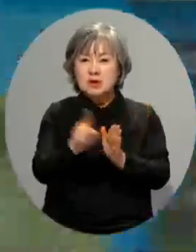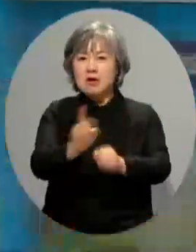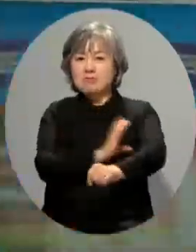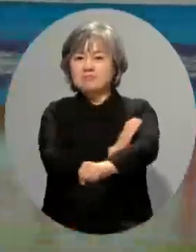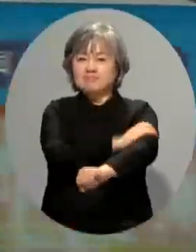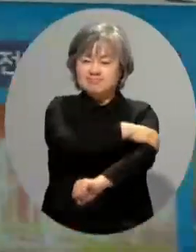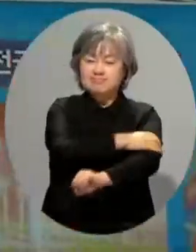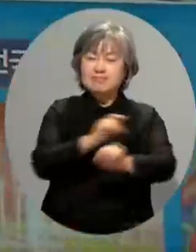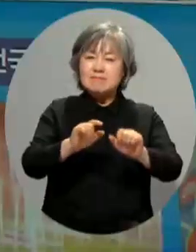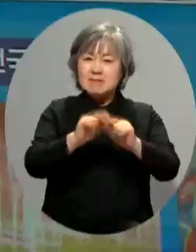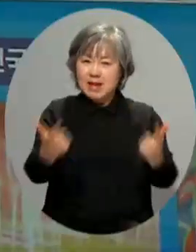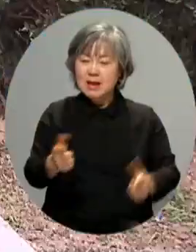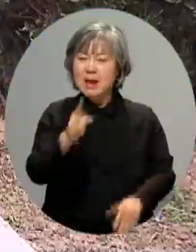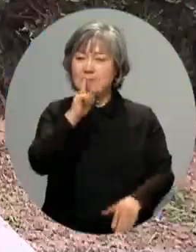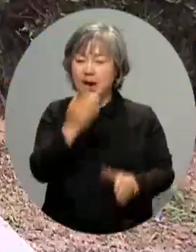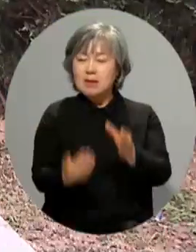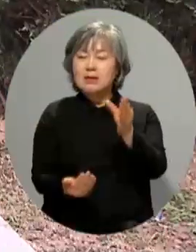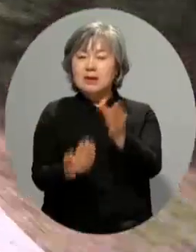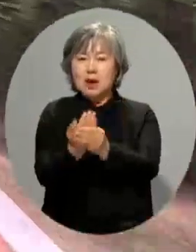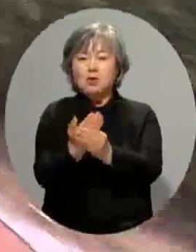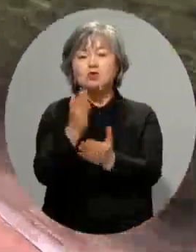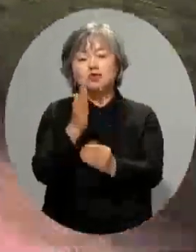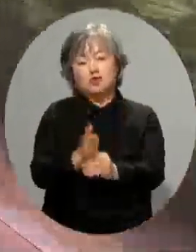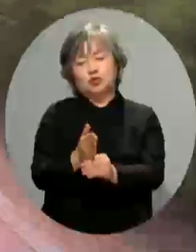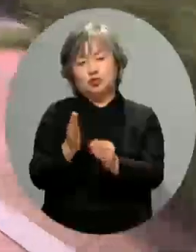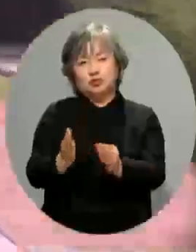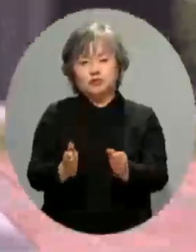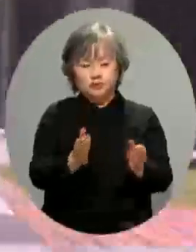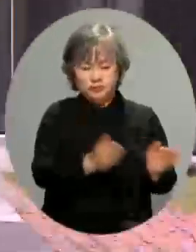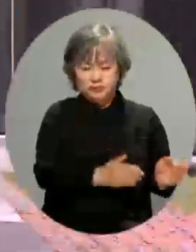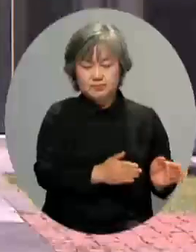남용하는 것 아니냐는 지적만 높아지고 있습니다. MBC 뉴스 조수영입니다.